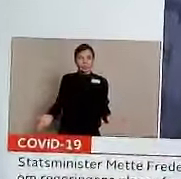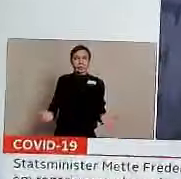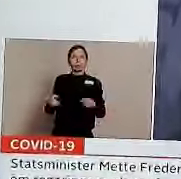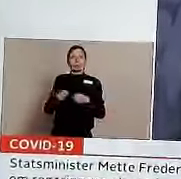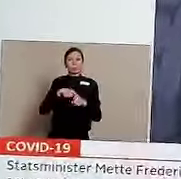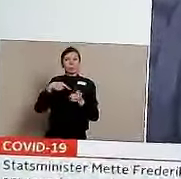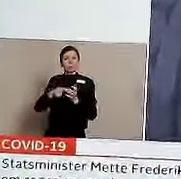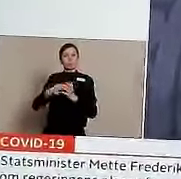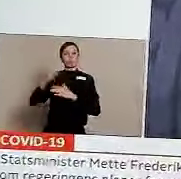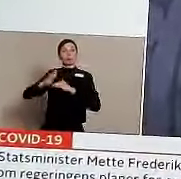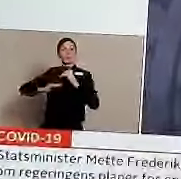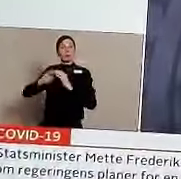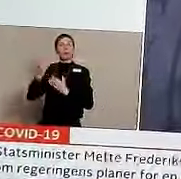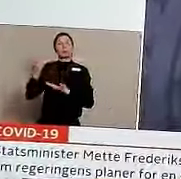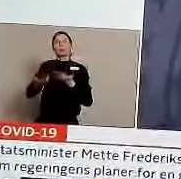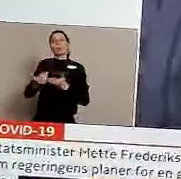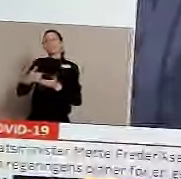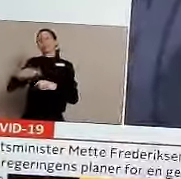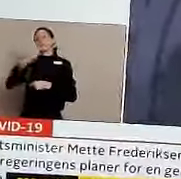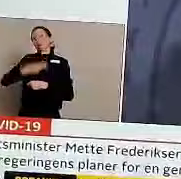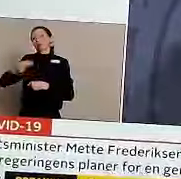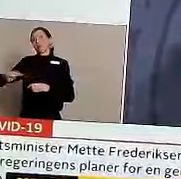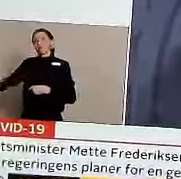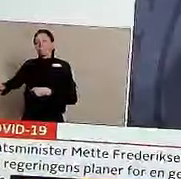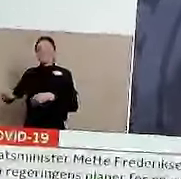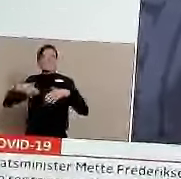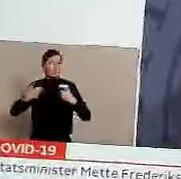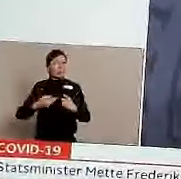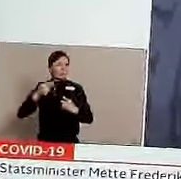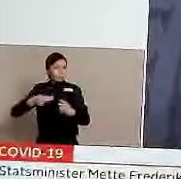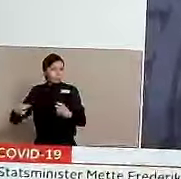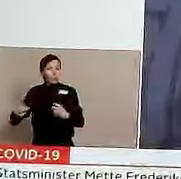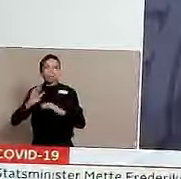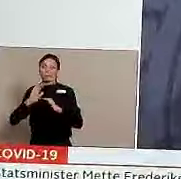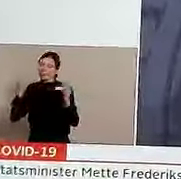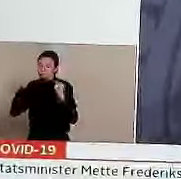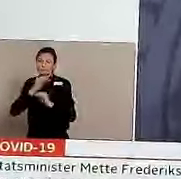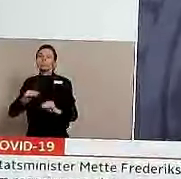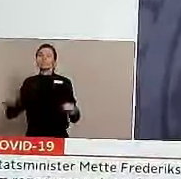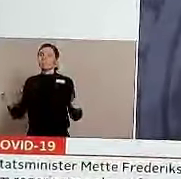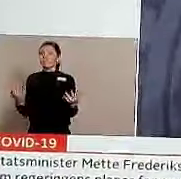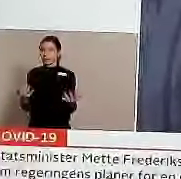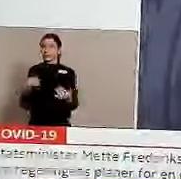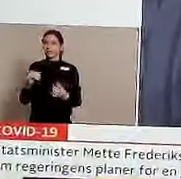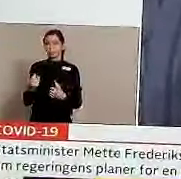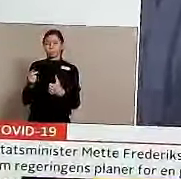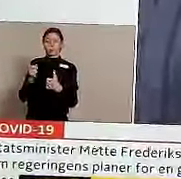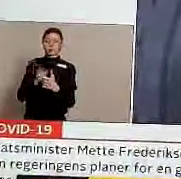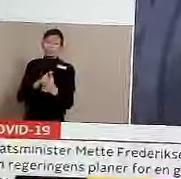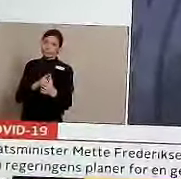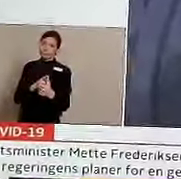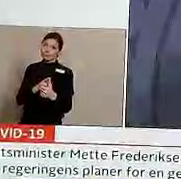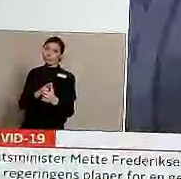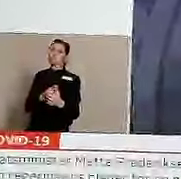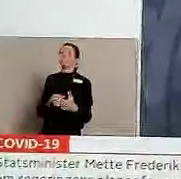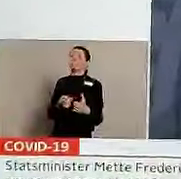كل اهتمامها على افتتاح الحياة الطبيعية في مملكة الدنمارك على أن تعود، لكن هذا الخطاب